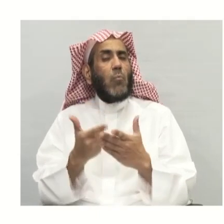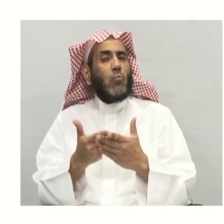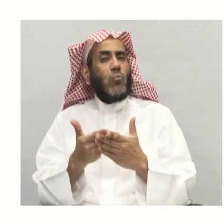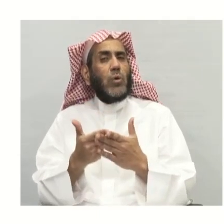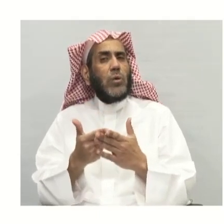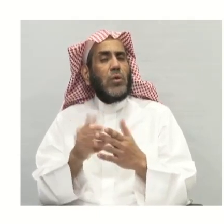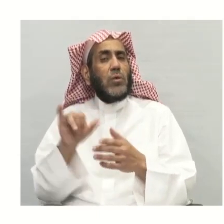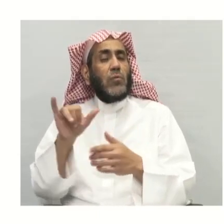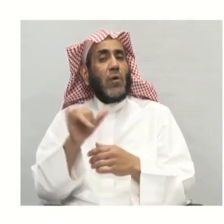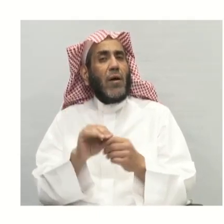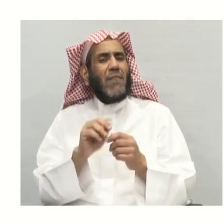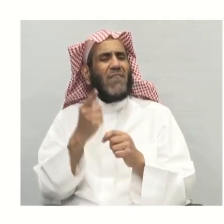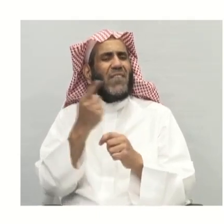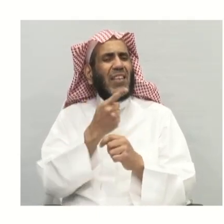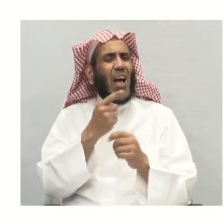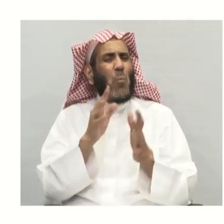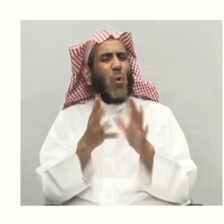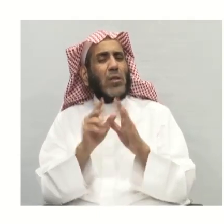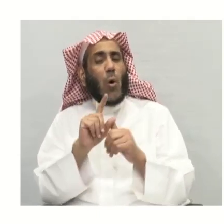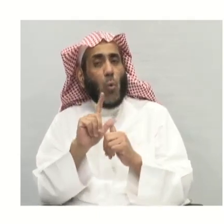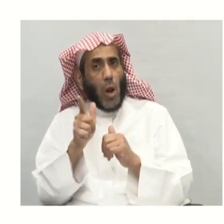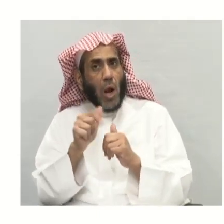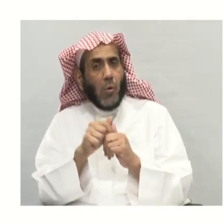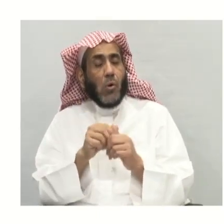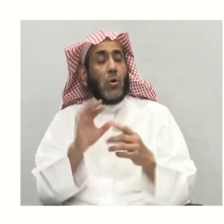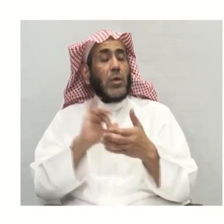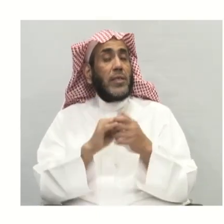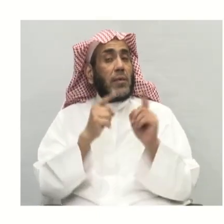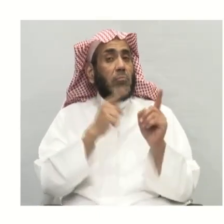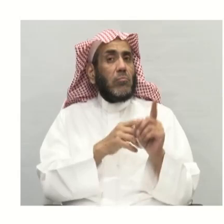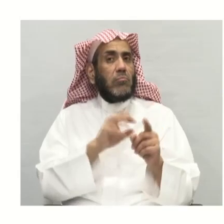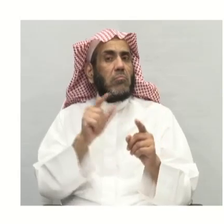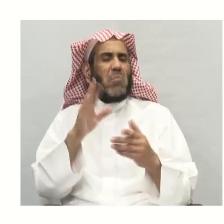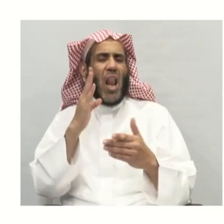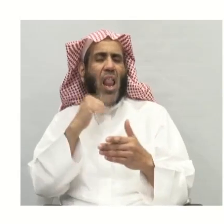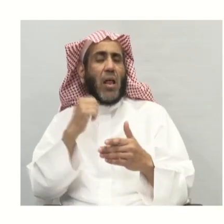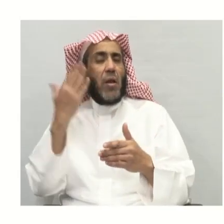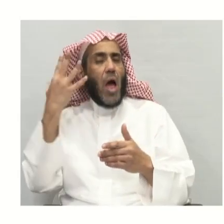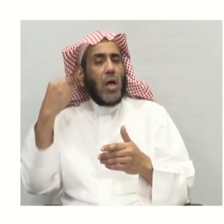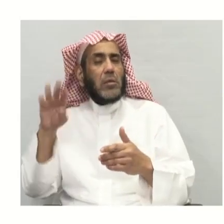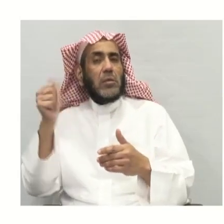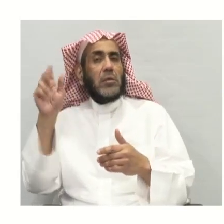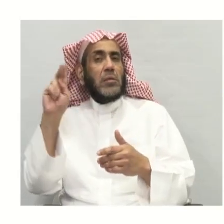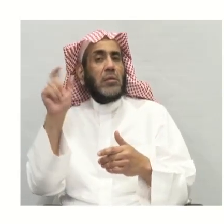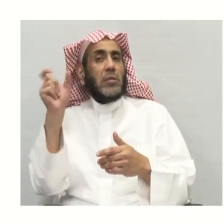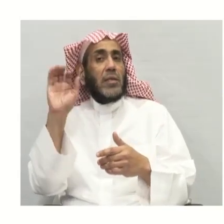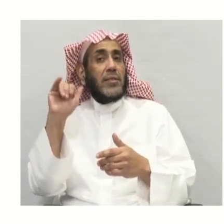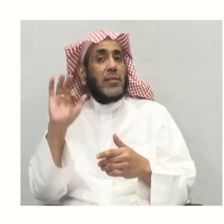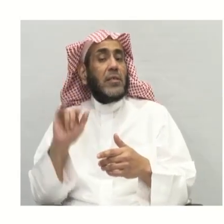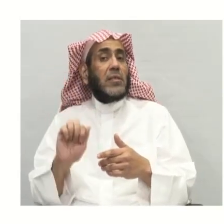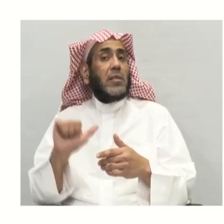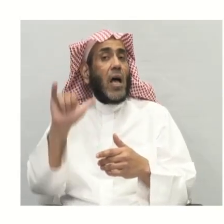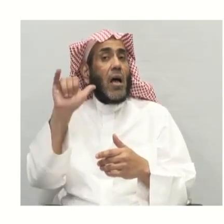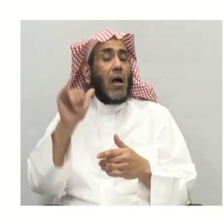ستكون فتحه مقدره تقول لزميلك لن انسى الموعد لن